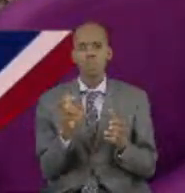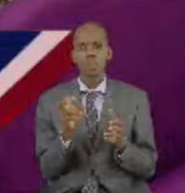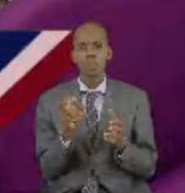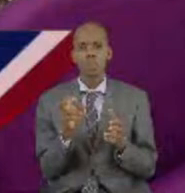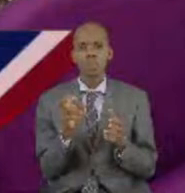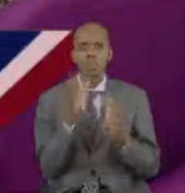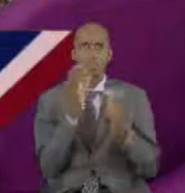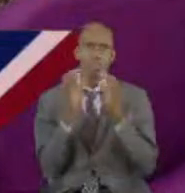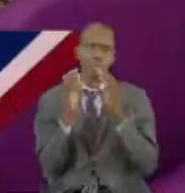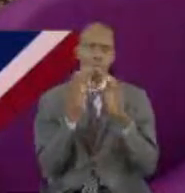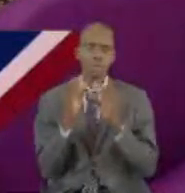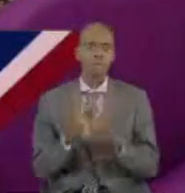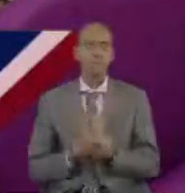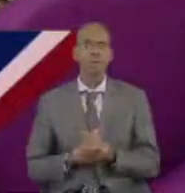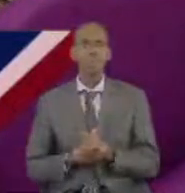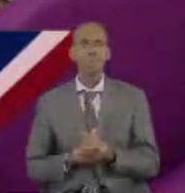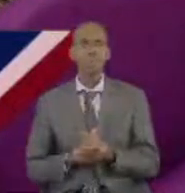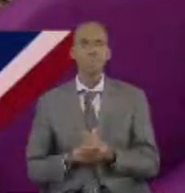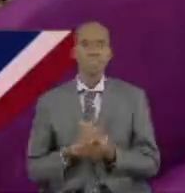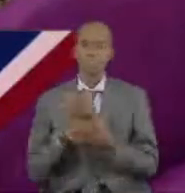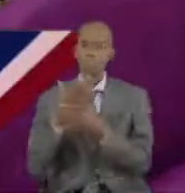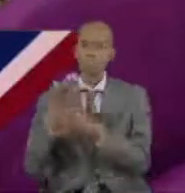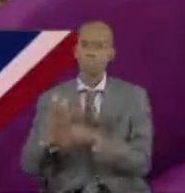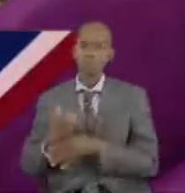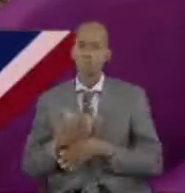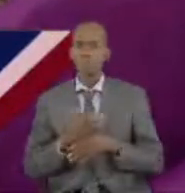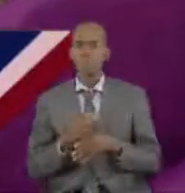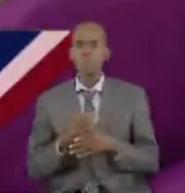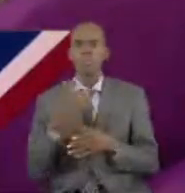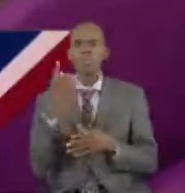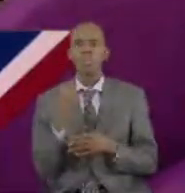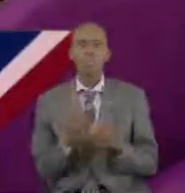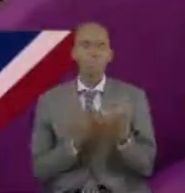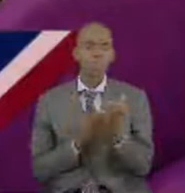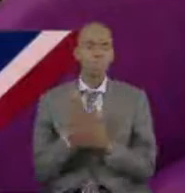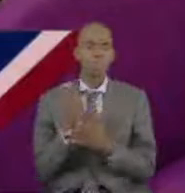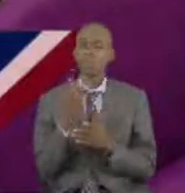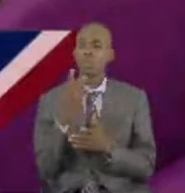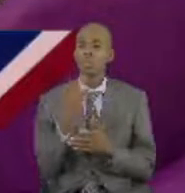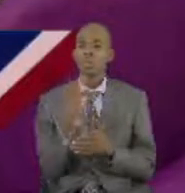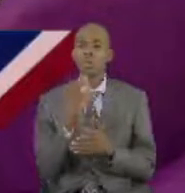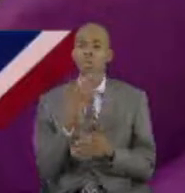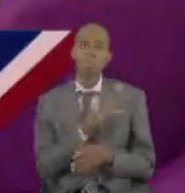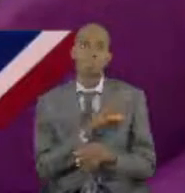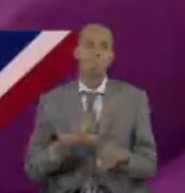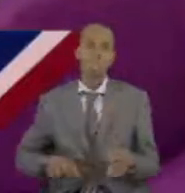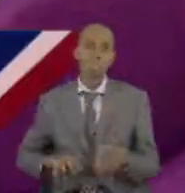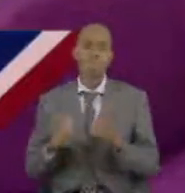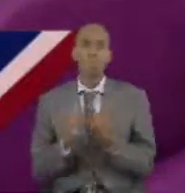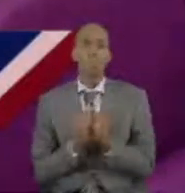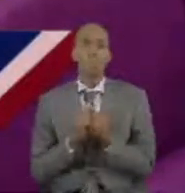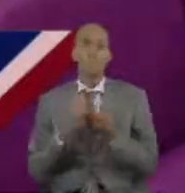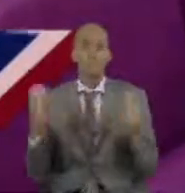conversation corrompu partager la vérité du christ or sans la conversation